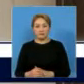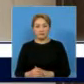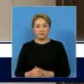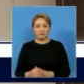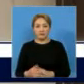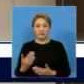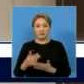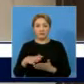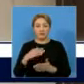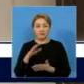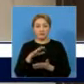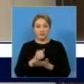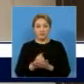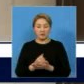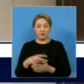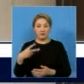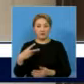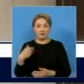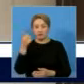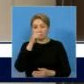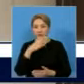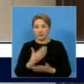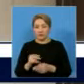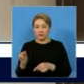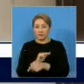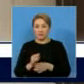В рамках дорожной карты занятости в 2020 году на